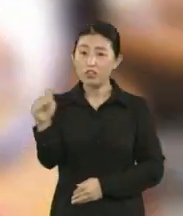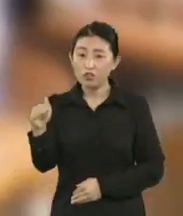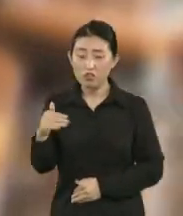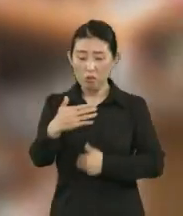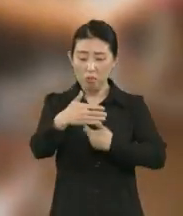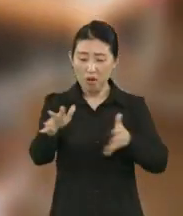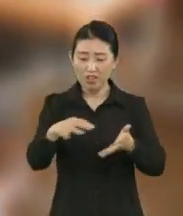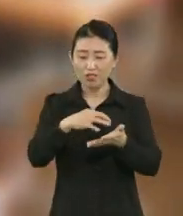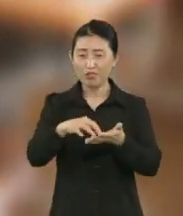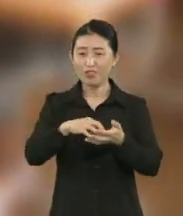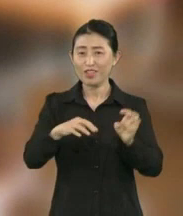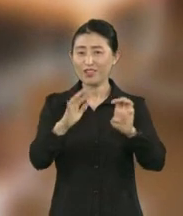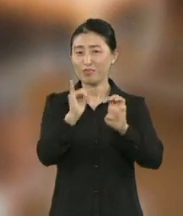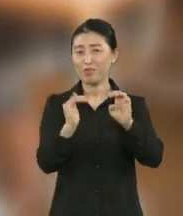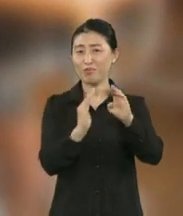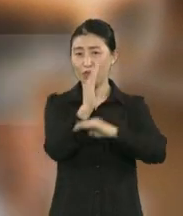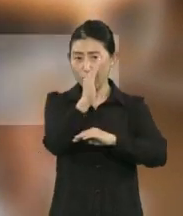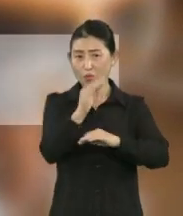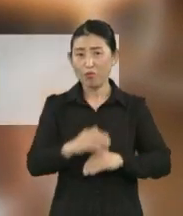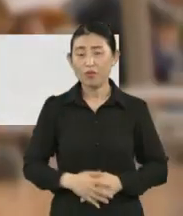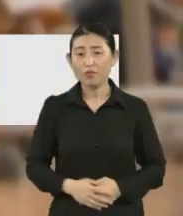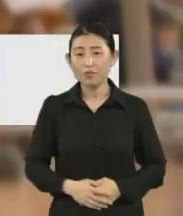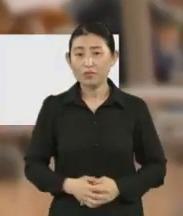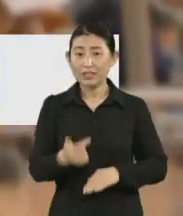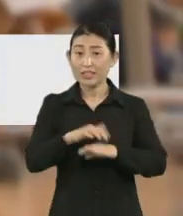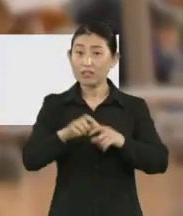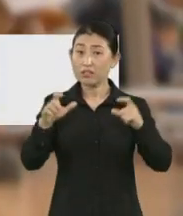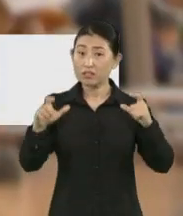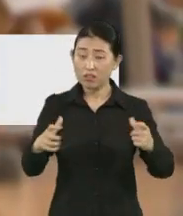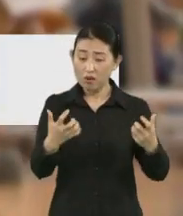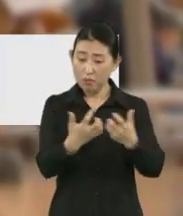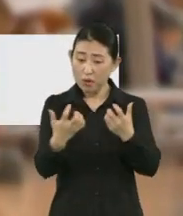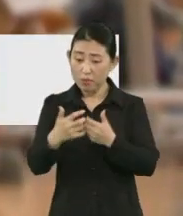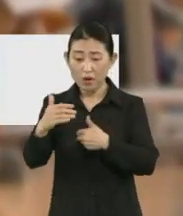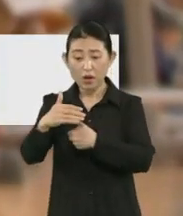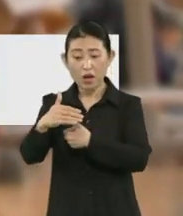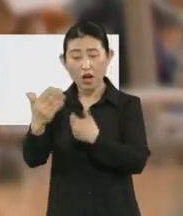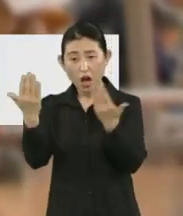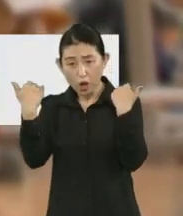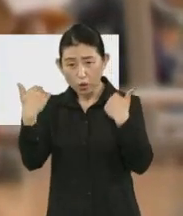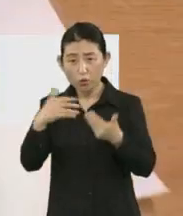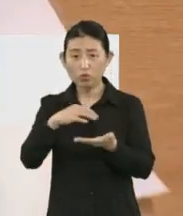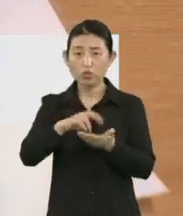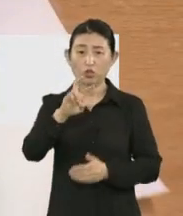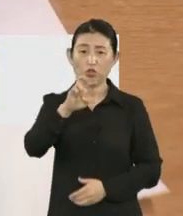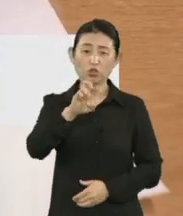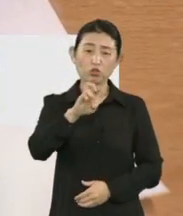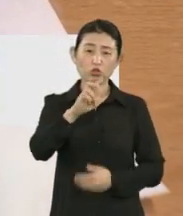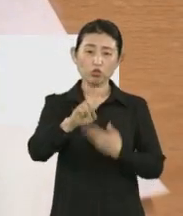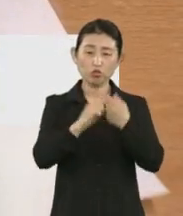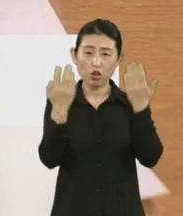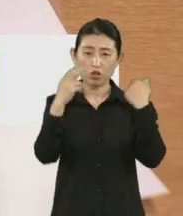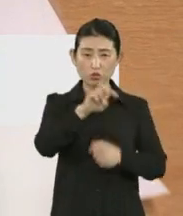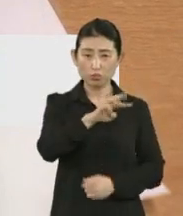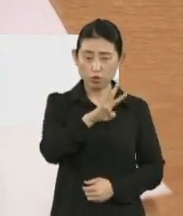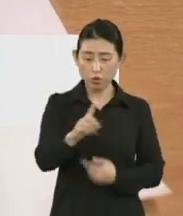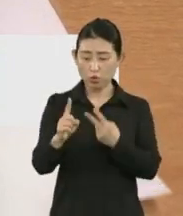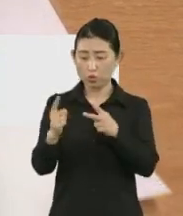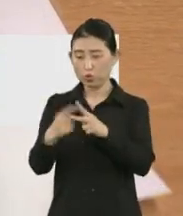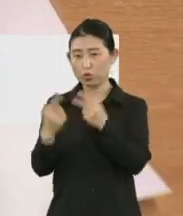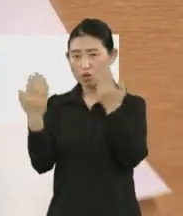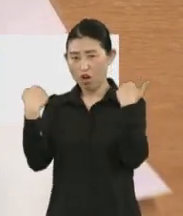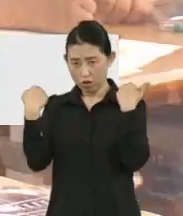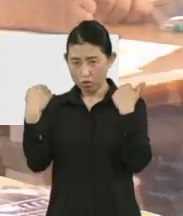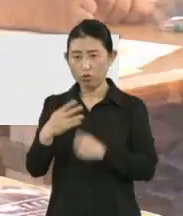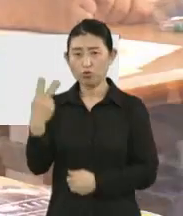넘는 과밀 학급입니다. 대전에서 이 같은 과밀 학급이 중학교 23곳, 초등학교 2곳 등